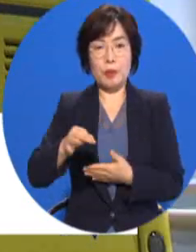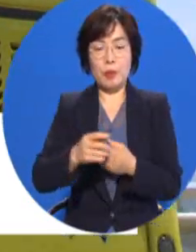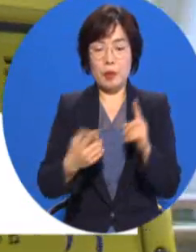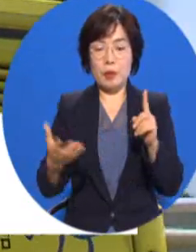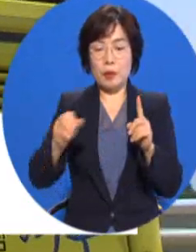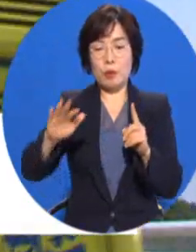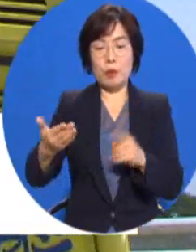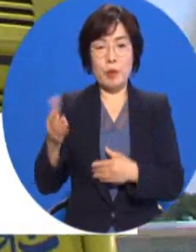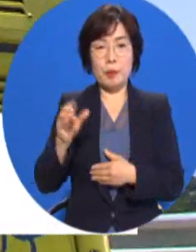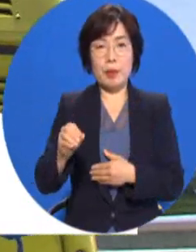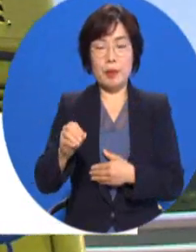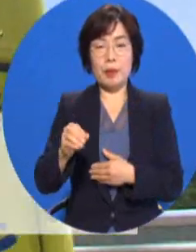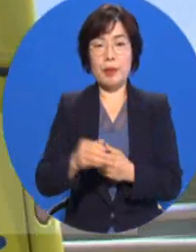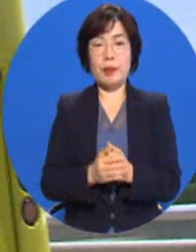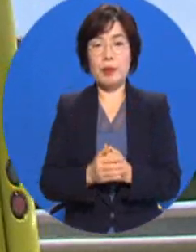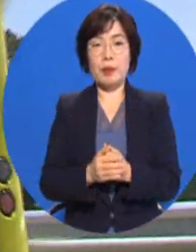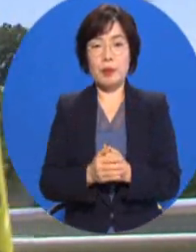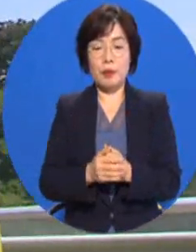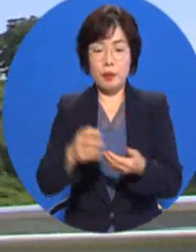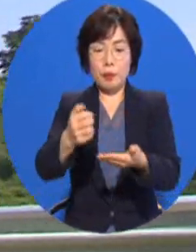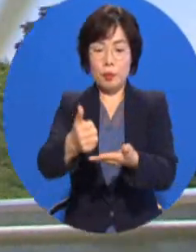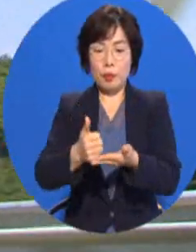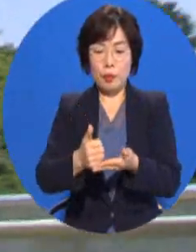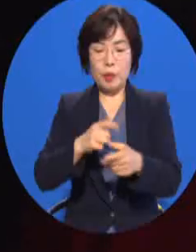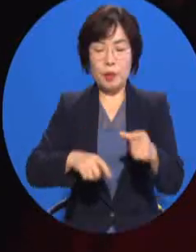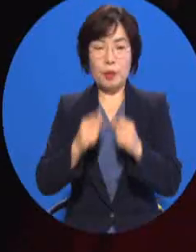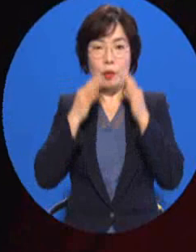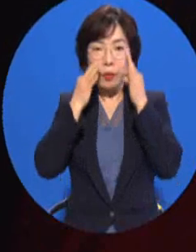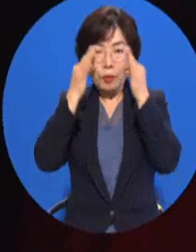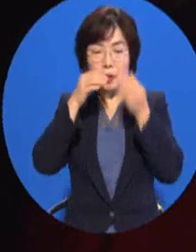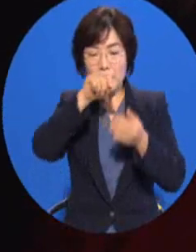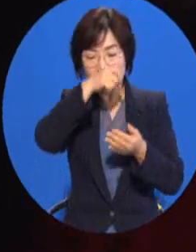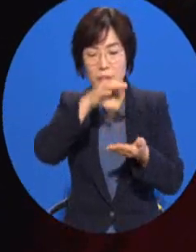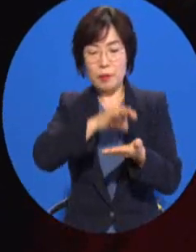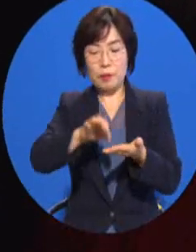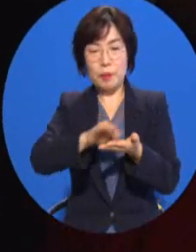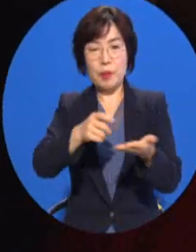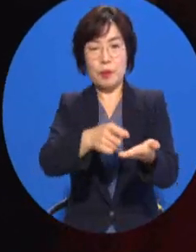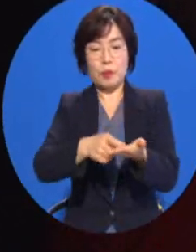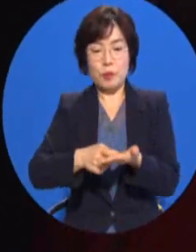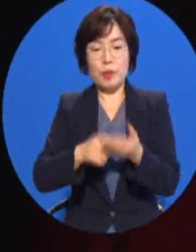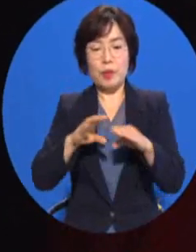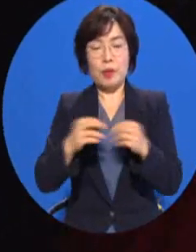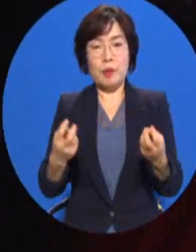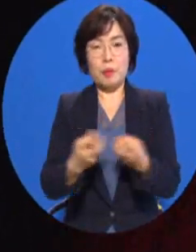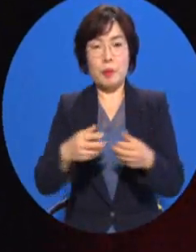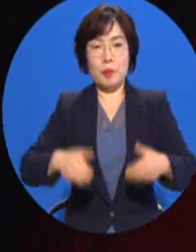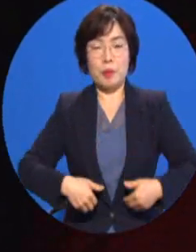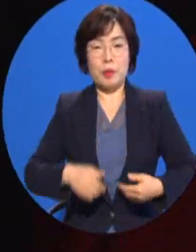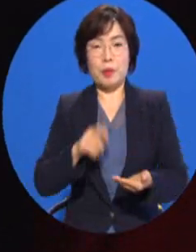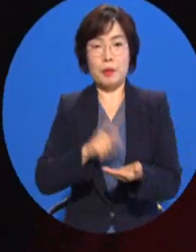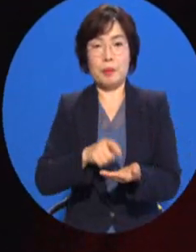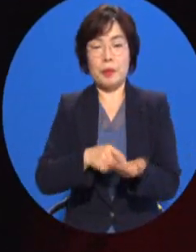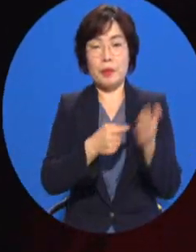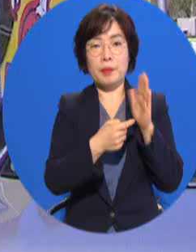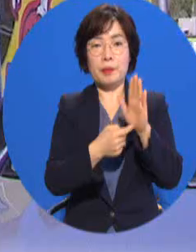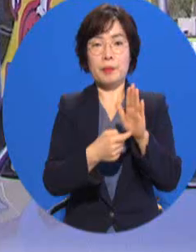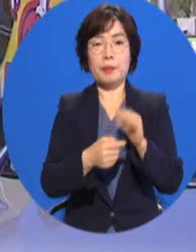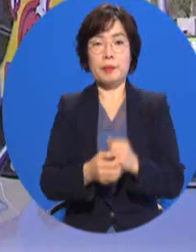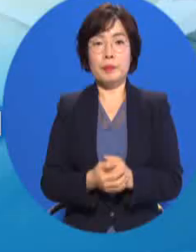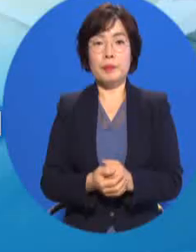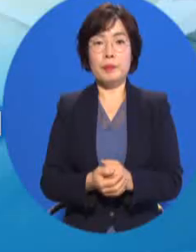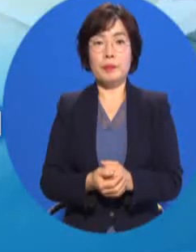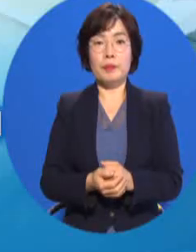1억 900만 원에 달했다며 탑승률을 높여 예산 낭비를 줄일 개선 대책이 시급하다고 지적했습니다.